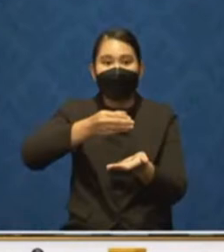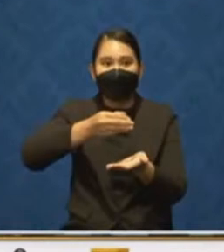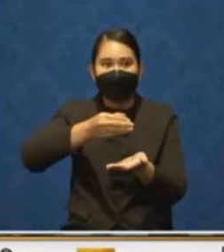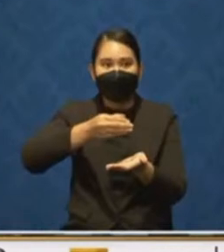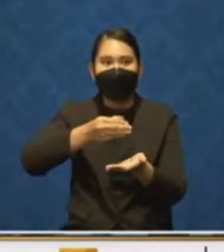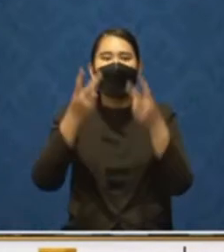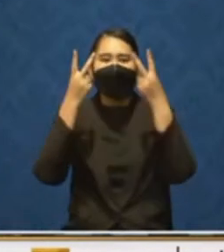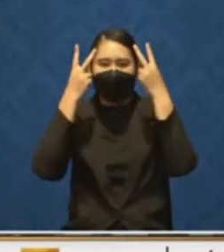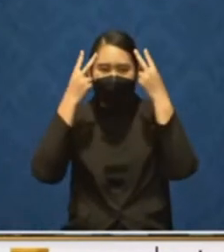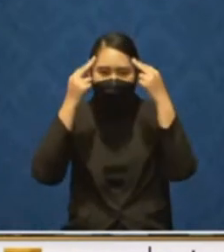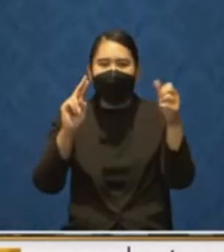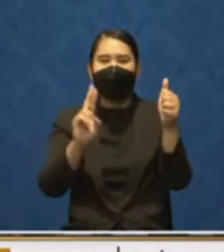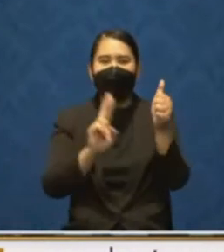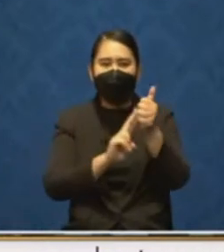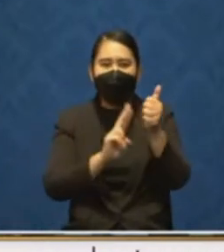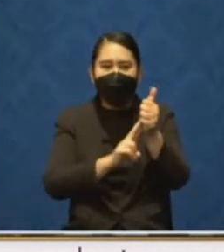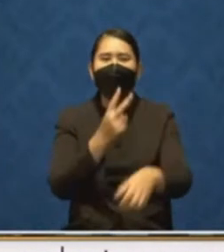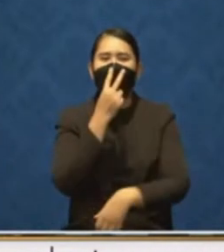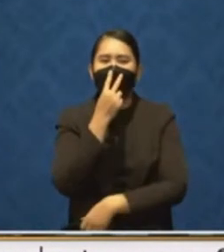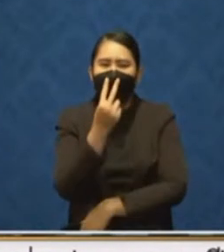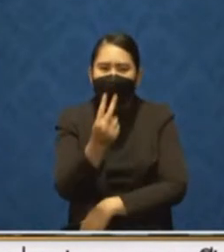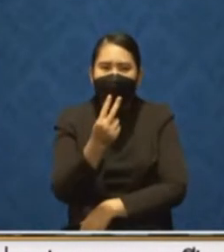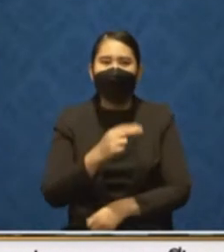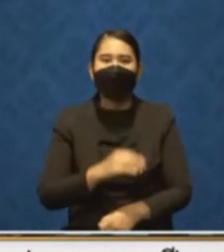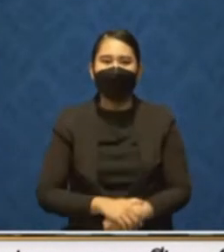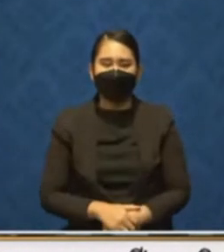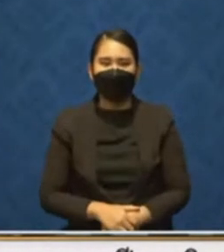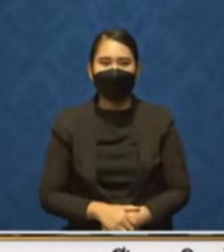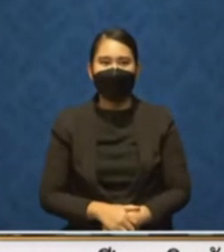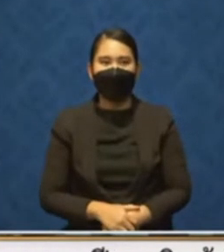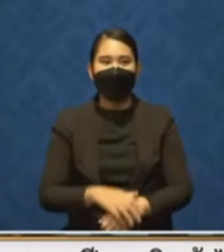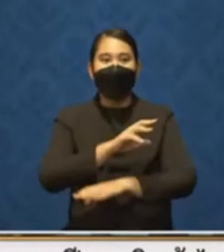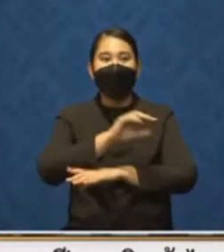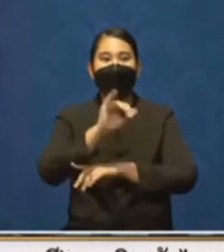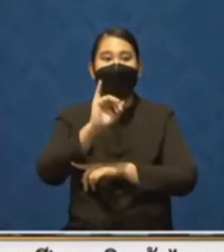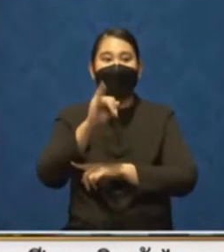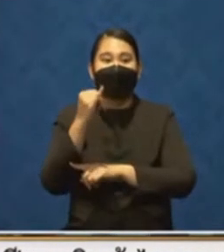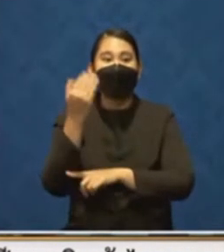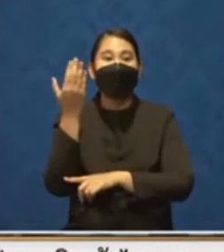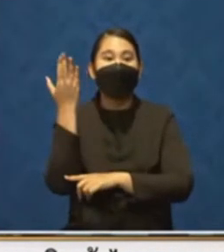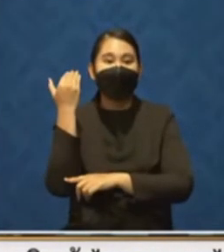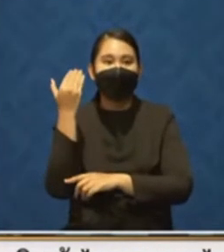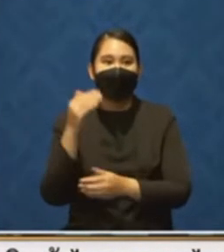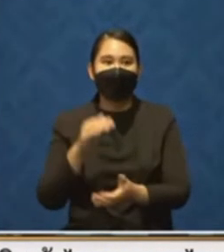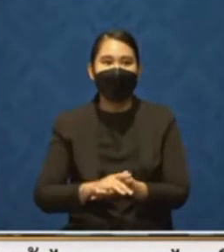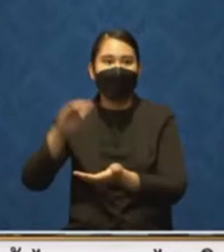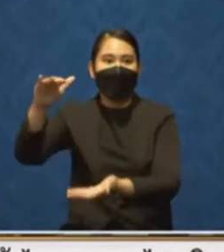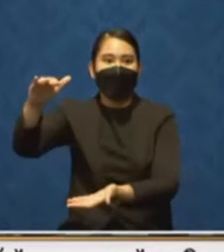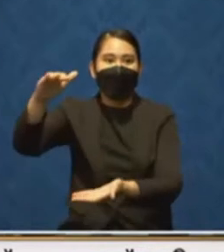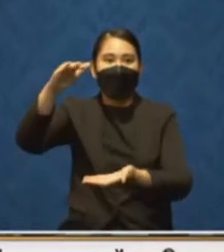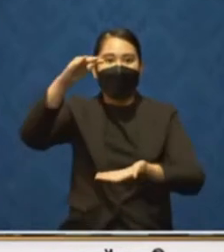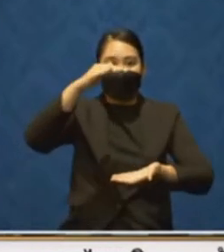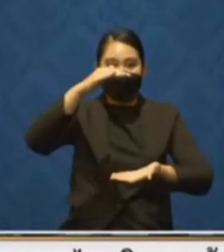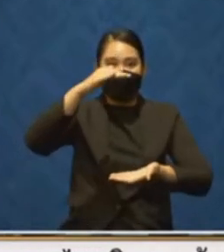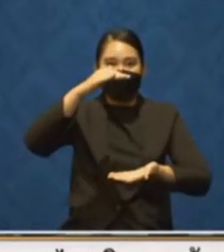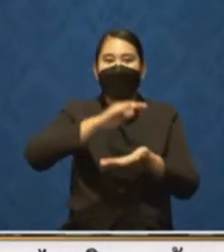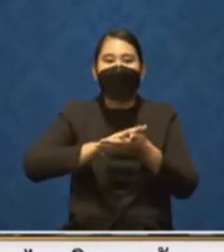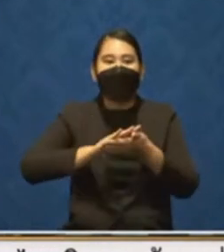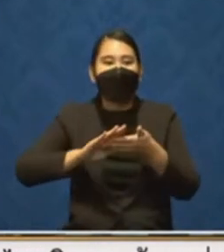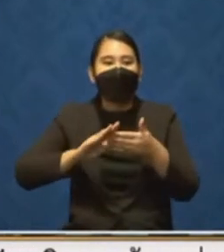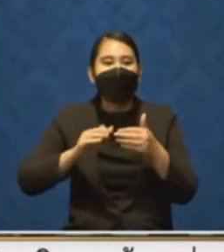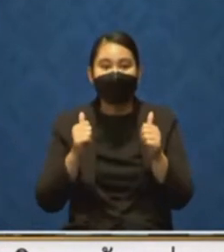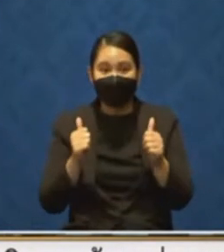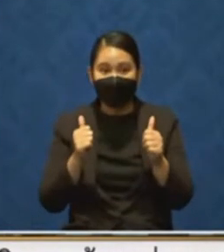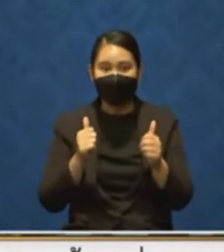ประวิทย์ชั้นดูนะครับโพสเมื่อวันจันทร์ที่ผ่านมาส่งมาเป็นแพ็คขวดเปล่าเรียบร้อยรอ